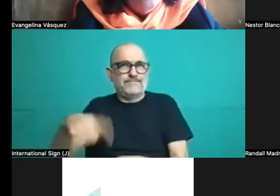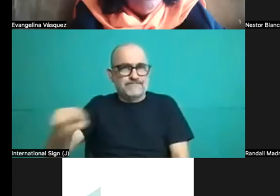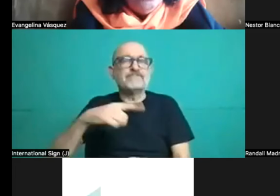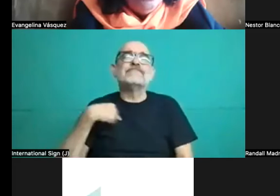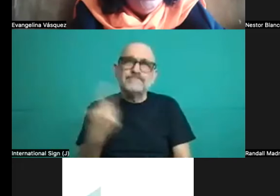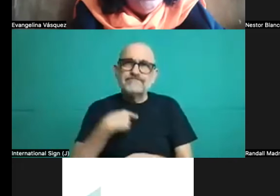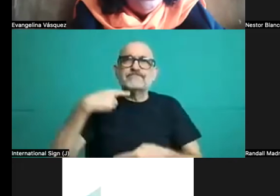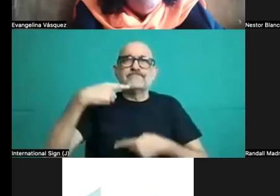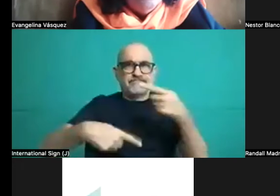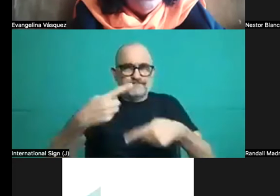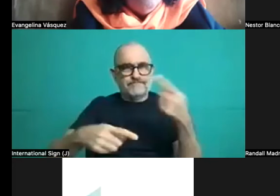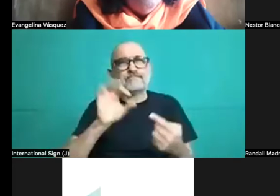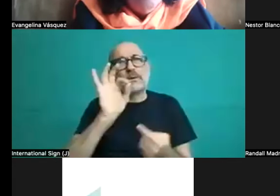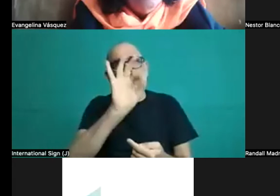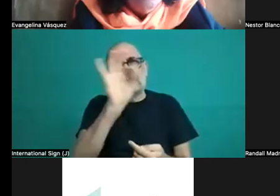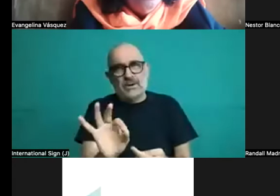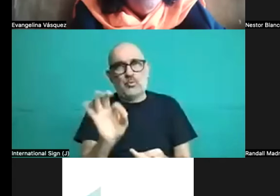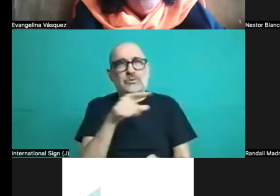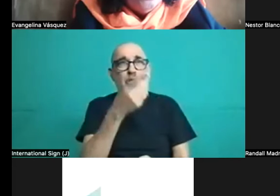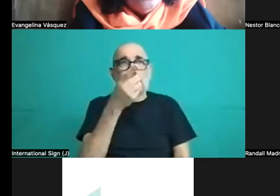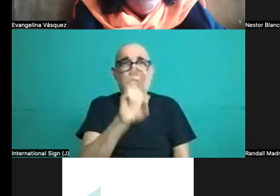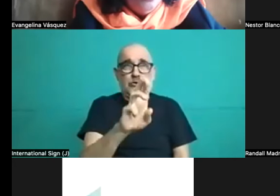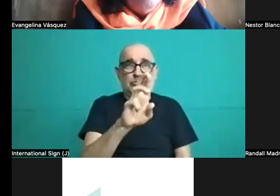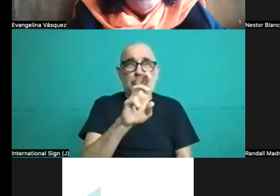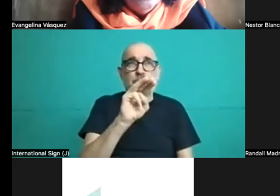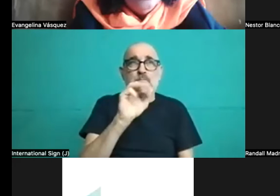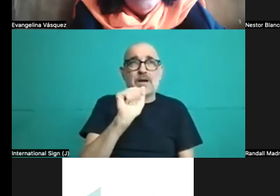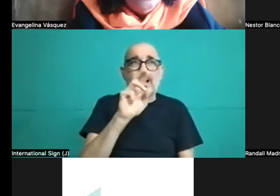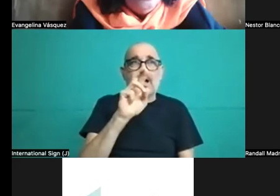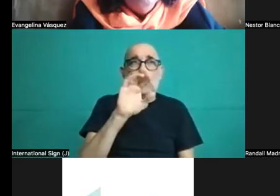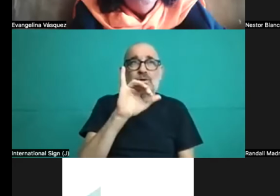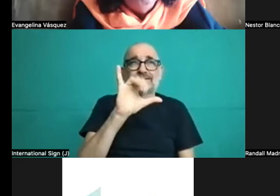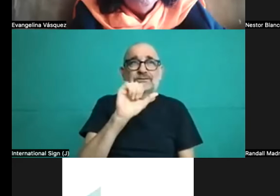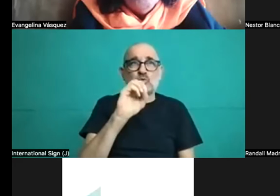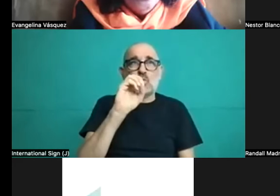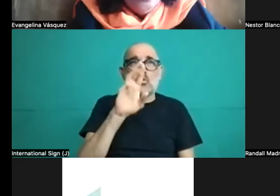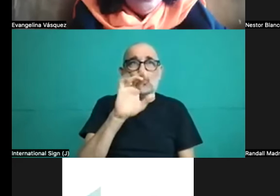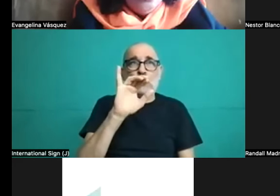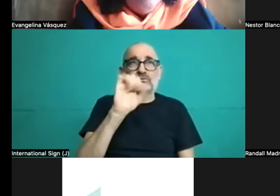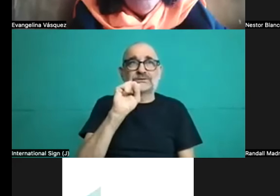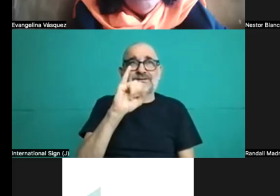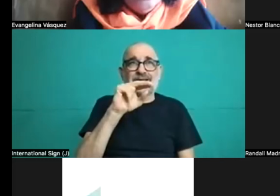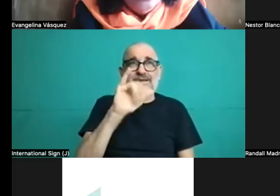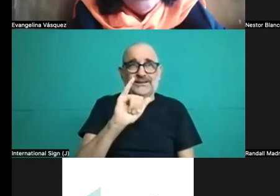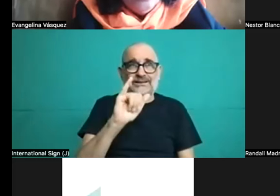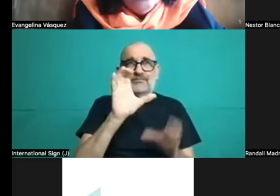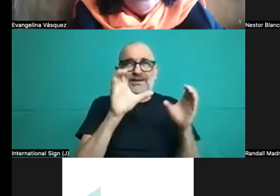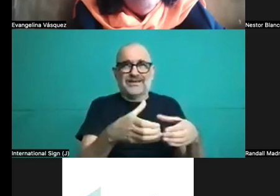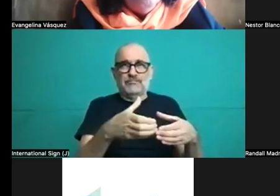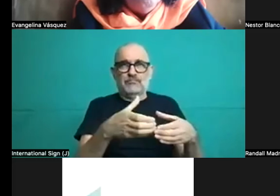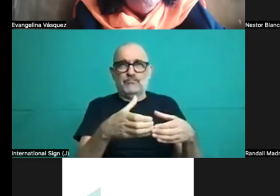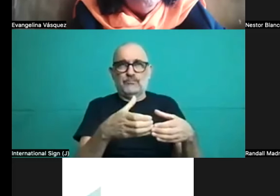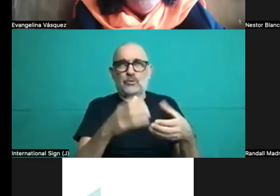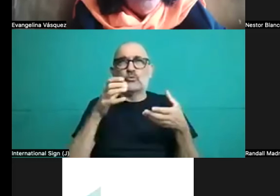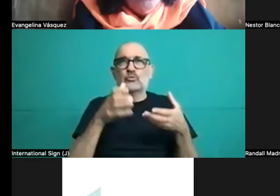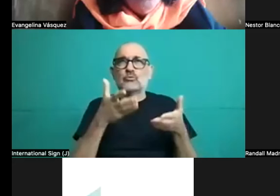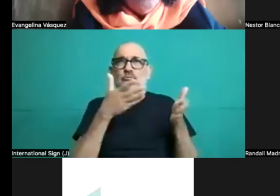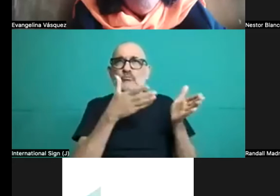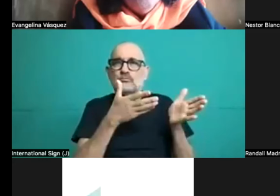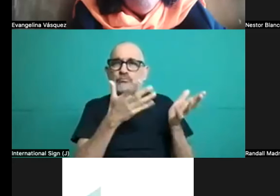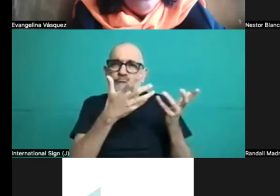l'équipe d'organisation du prochain sommet mondial des ministères de la Santé pour la sécurité du patient au Chili. La